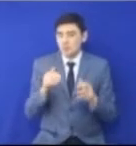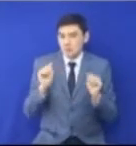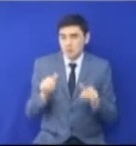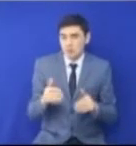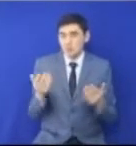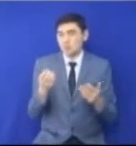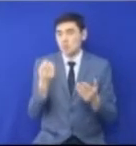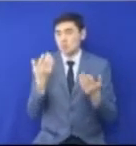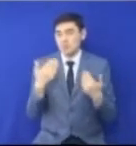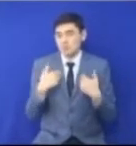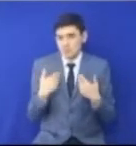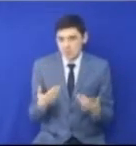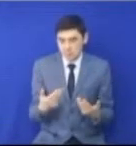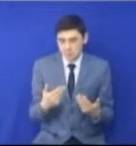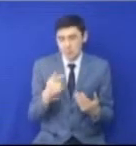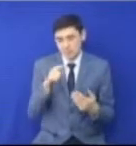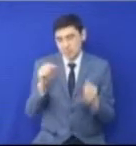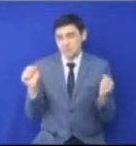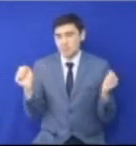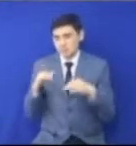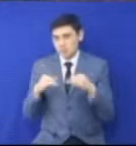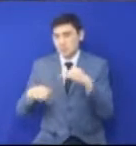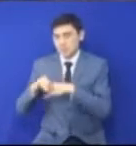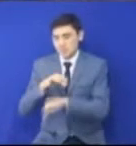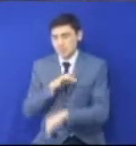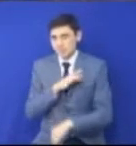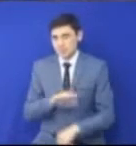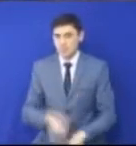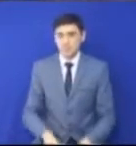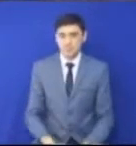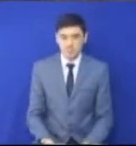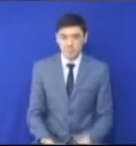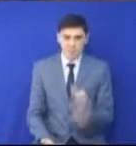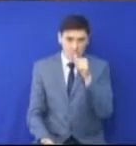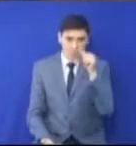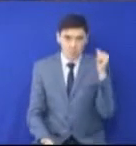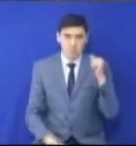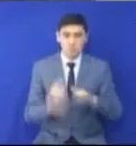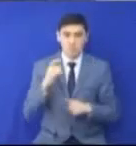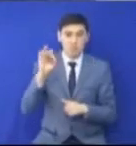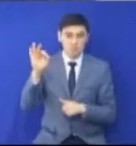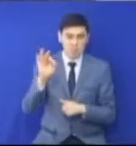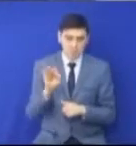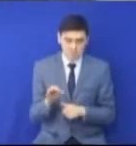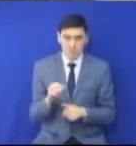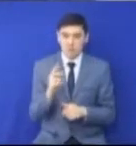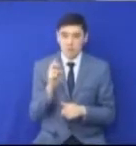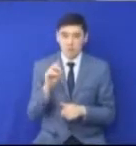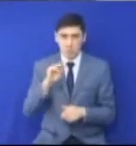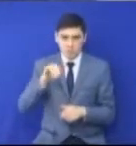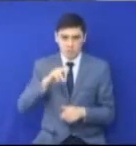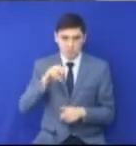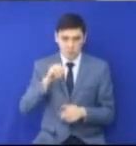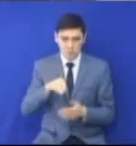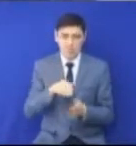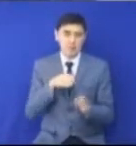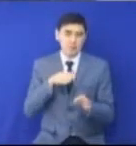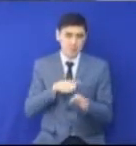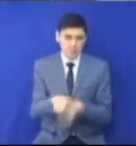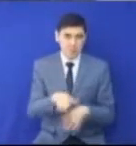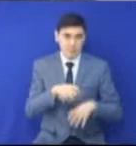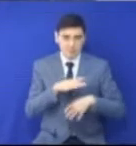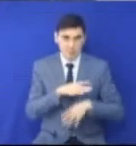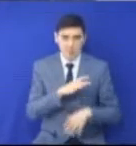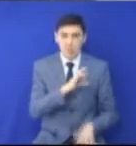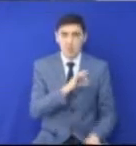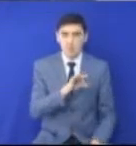ұсыныстар жасалды. Тілші тарқатсын. Былтыр қала бюджеті 100%-ға орындалған. Қаржы бөлімі жетекшісі Роза Құдайберген қызының